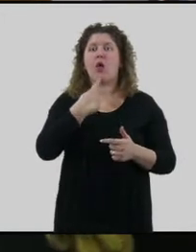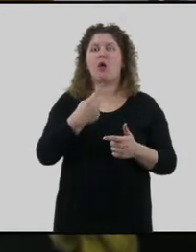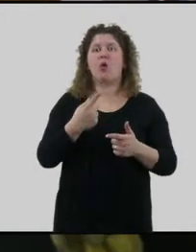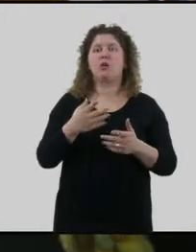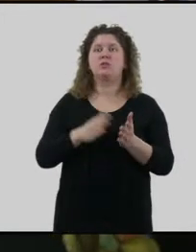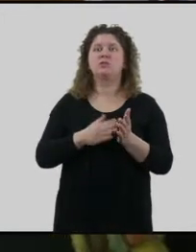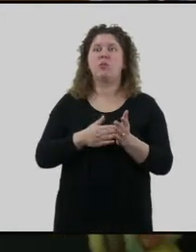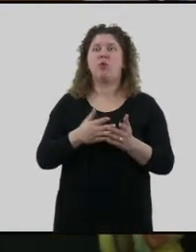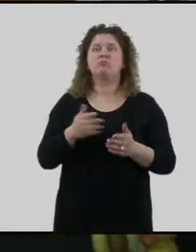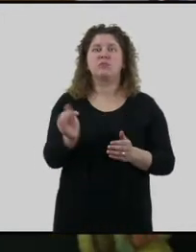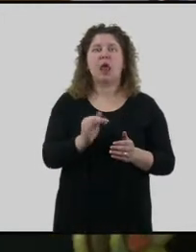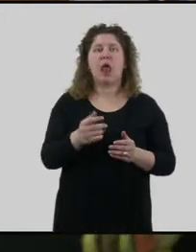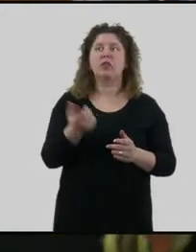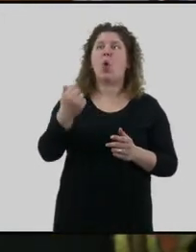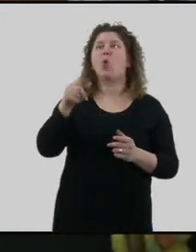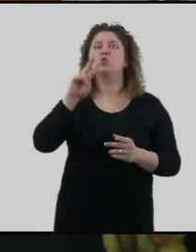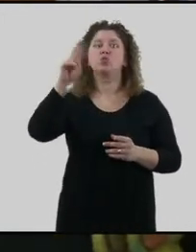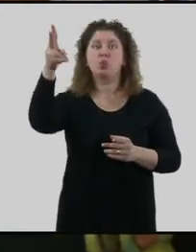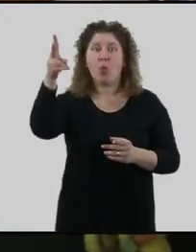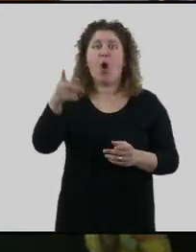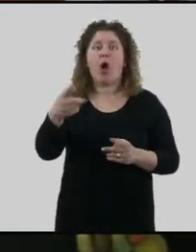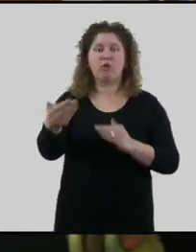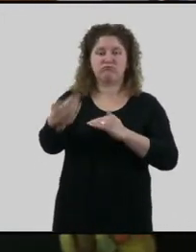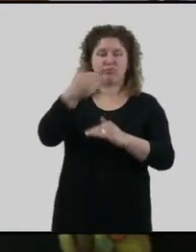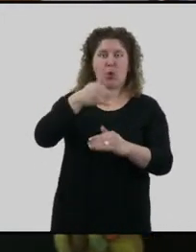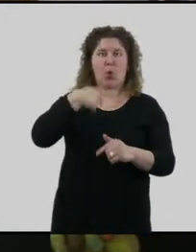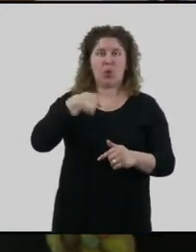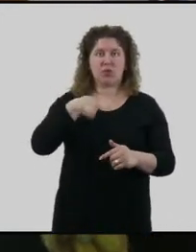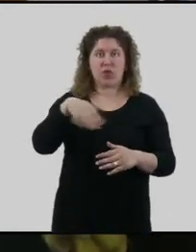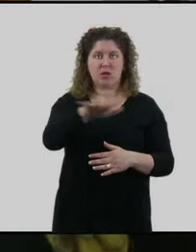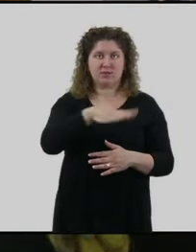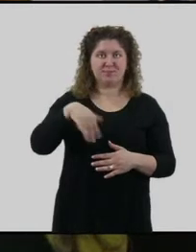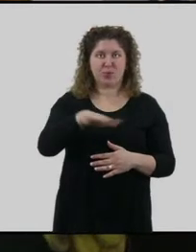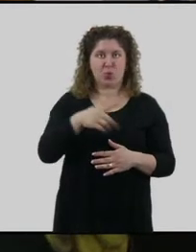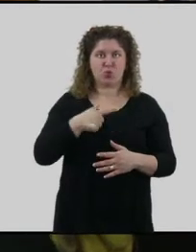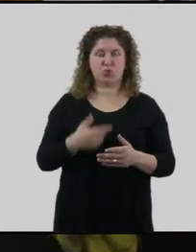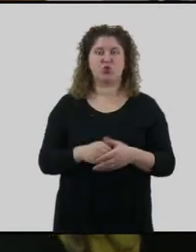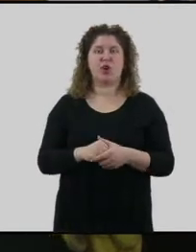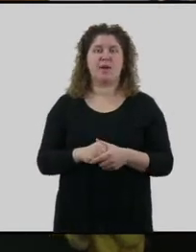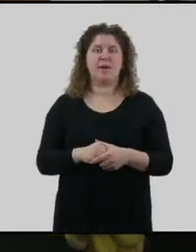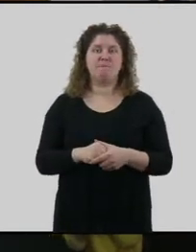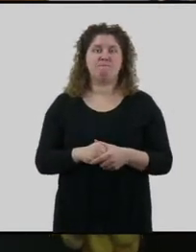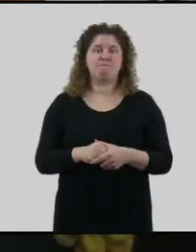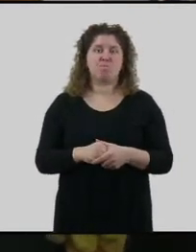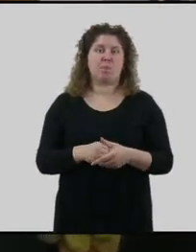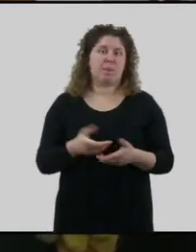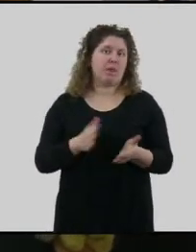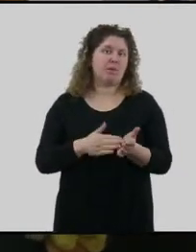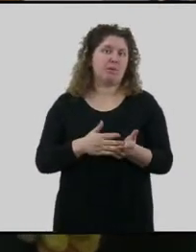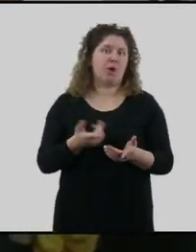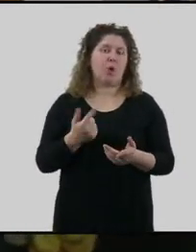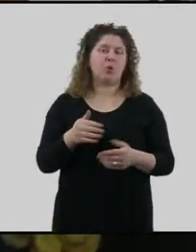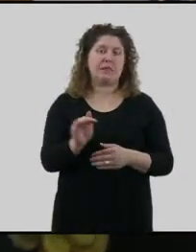ustanovama na našem području kao što je Nova budućnost. I svoje djeci koje se zateknu ovdje zbog bilo kojeg razloga,